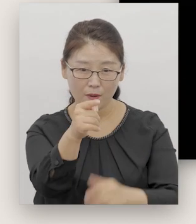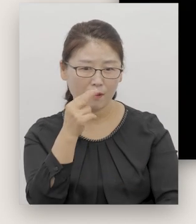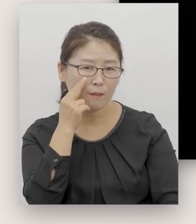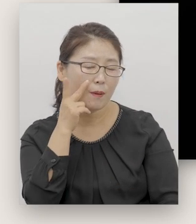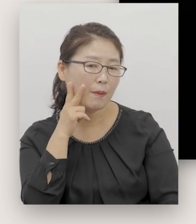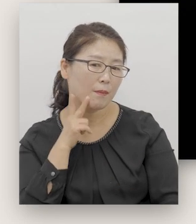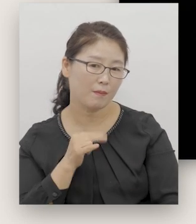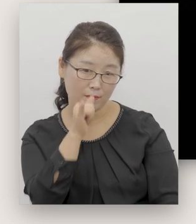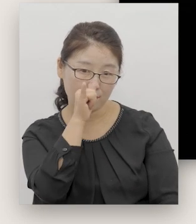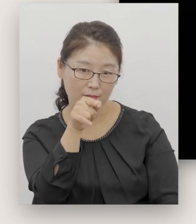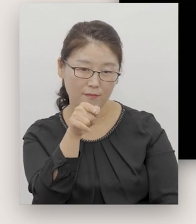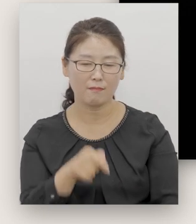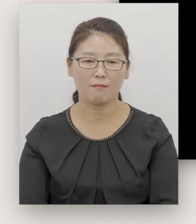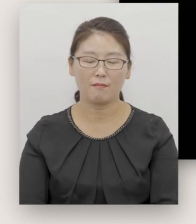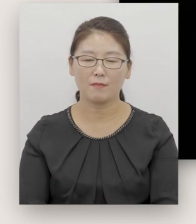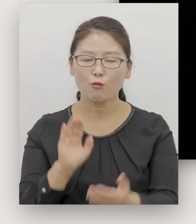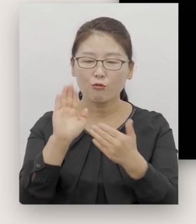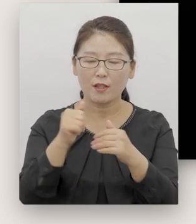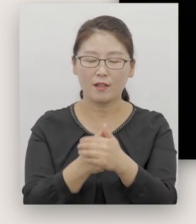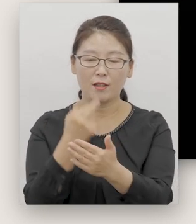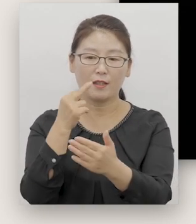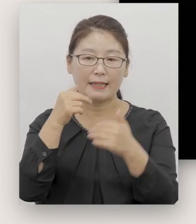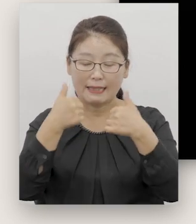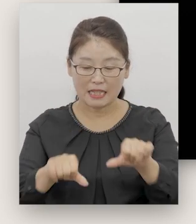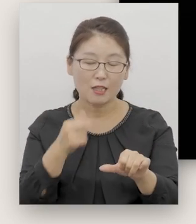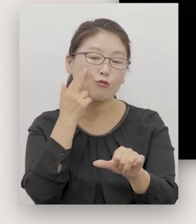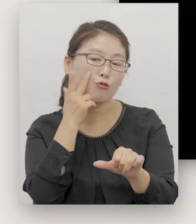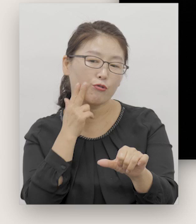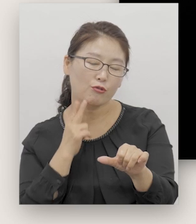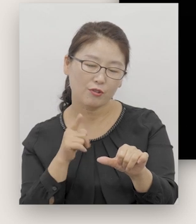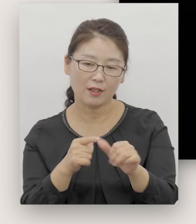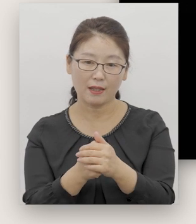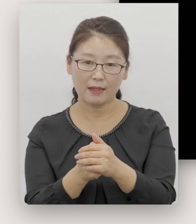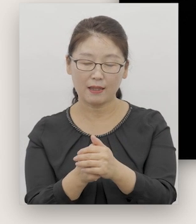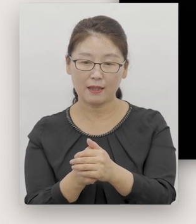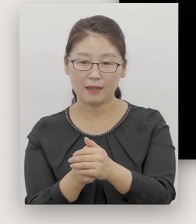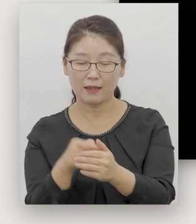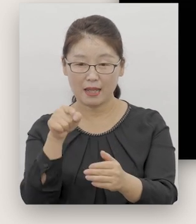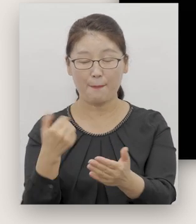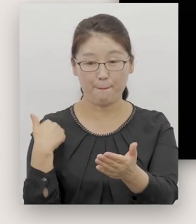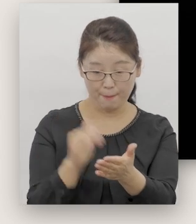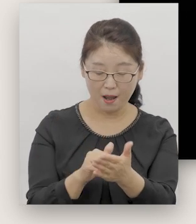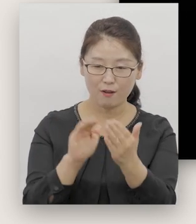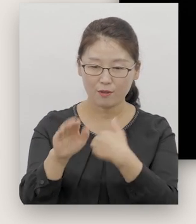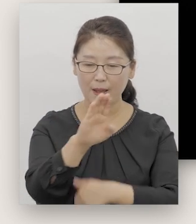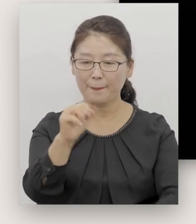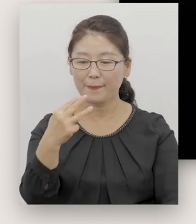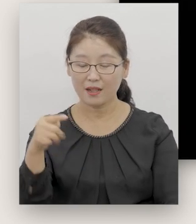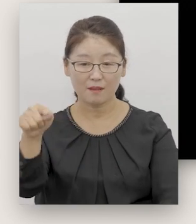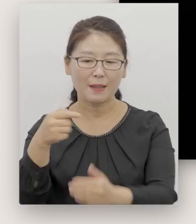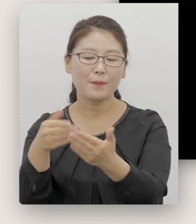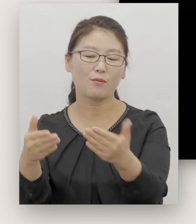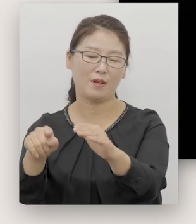필라델피아 미술관에 이제 영구 설치가 되게 돼요. 그래서 움직임이 용이하지 않은 그 작품을